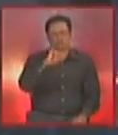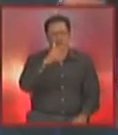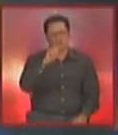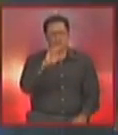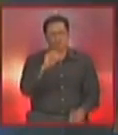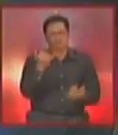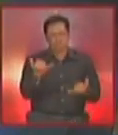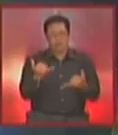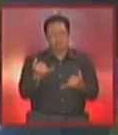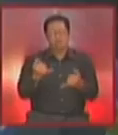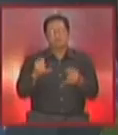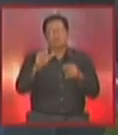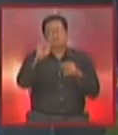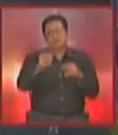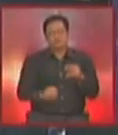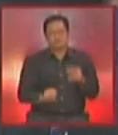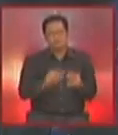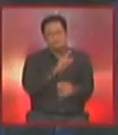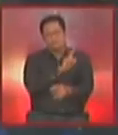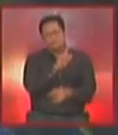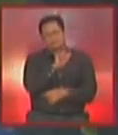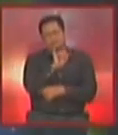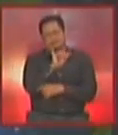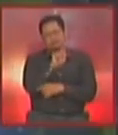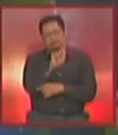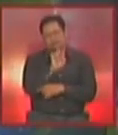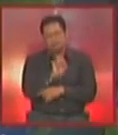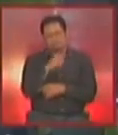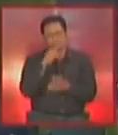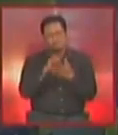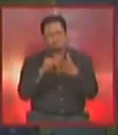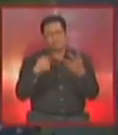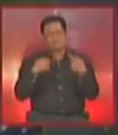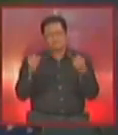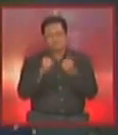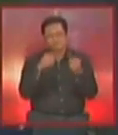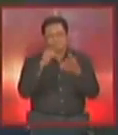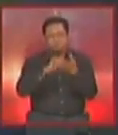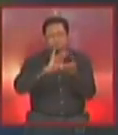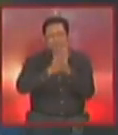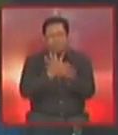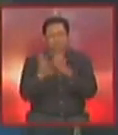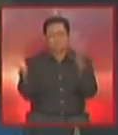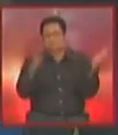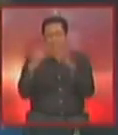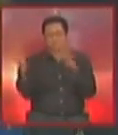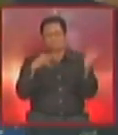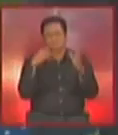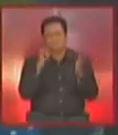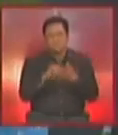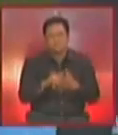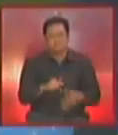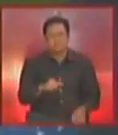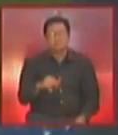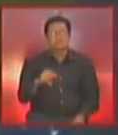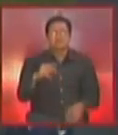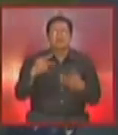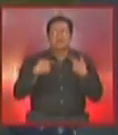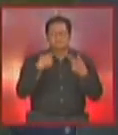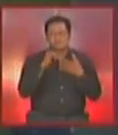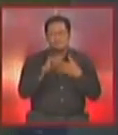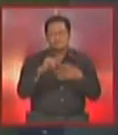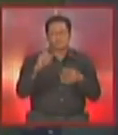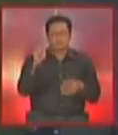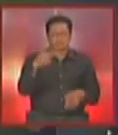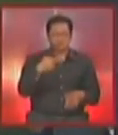na po ang sama ng panahon na yan. Ha? Una na sinabi ng pag-asa na maliit naman ang chance na maging bagyo, ang LPA na yan. Gumagalaw-galaw pa. Sabi rin nila, sa Webes, ito